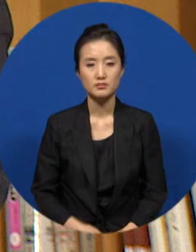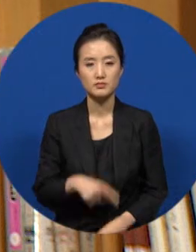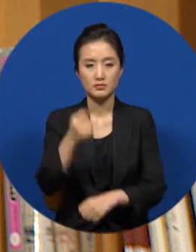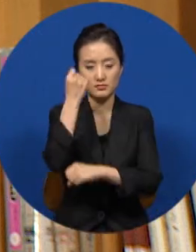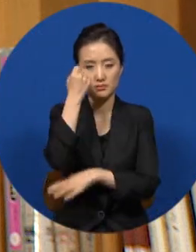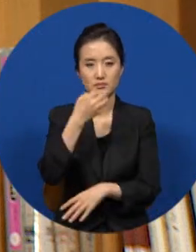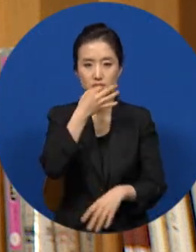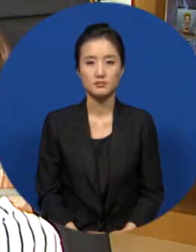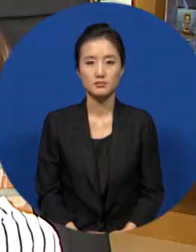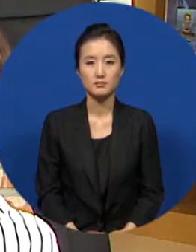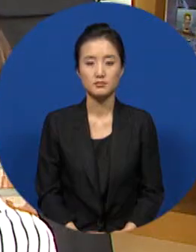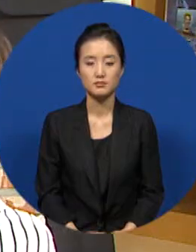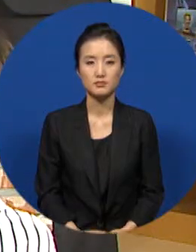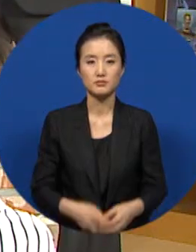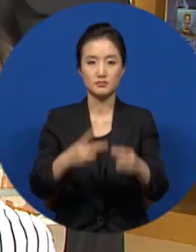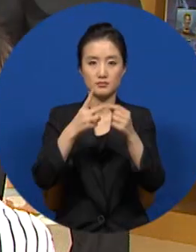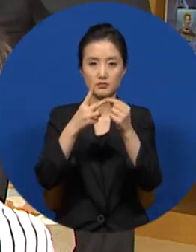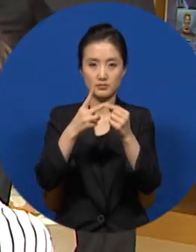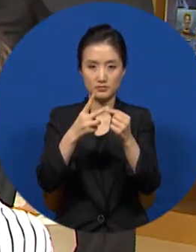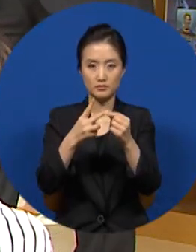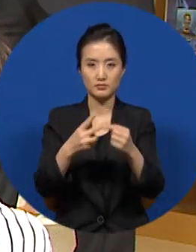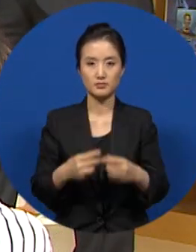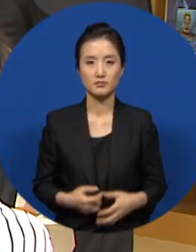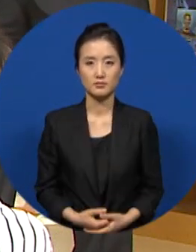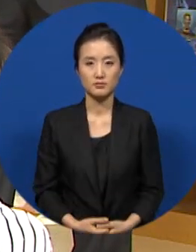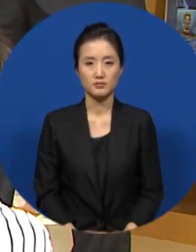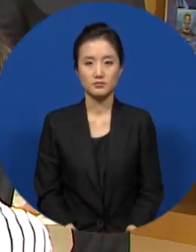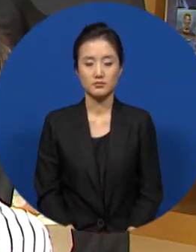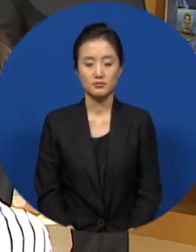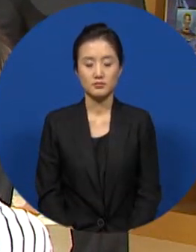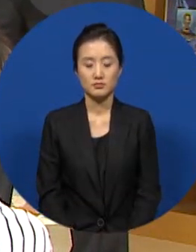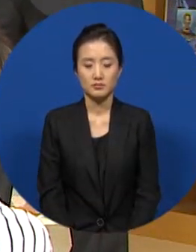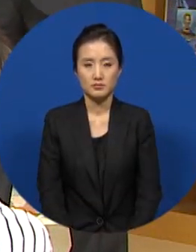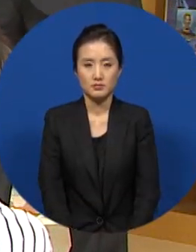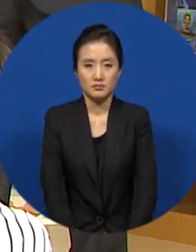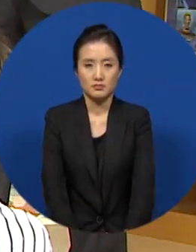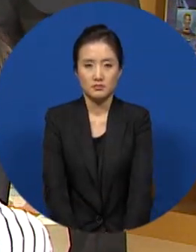된다라는 거예요. 두 번째는 뭐냐면